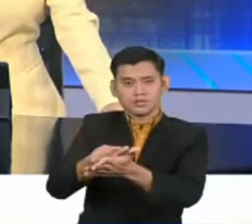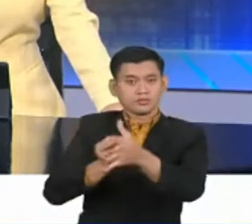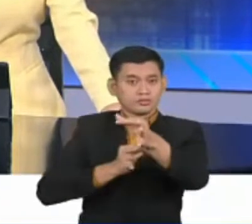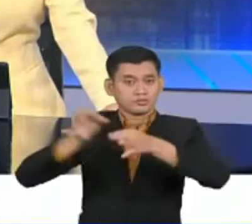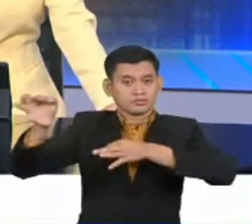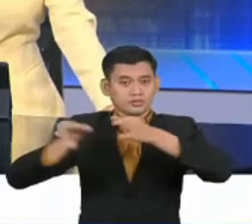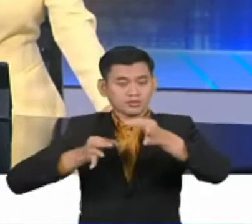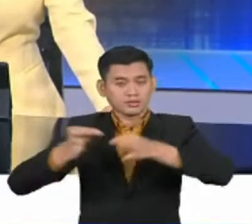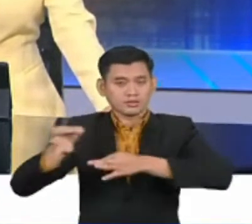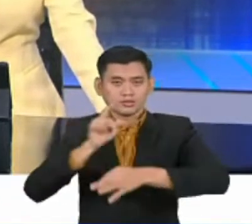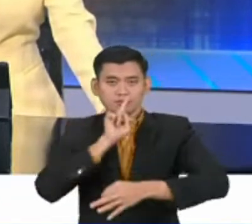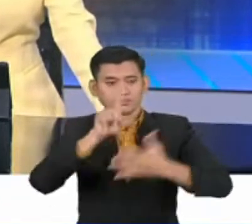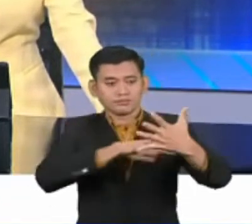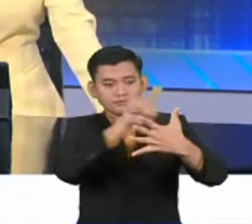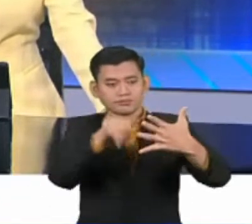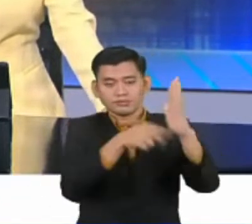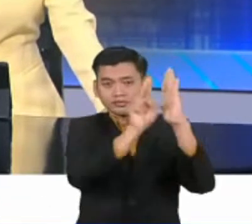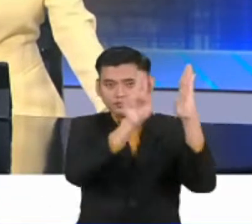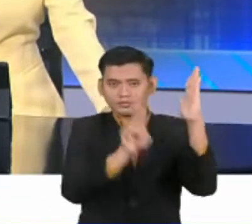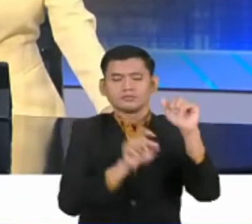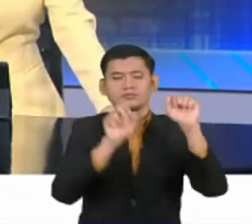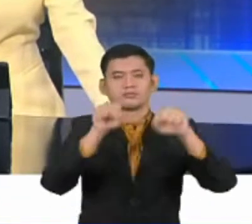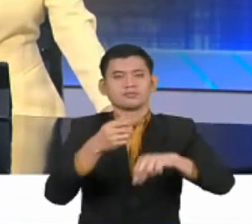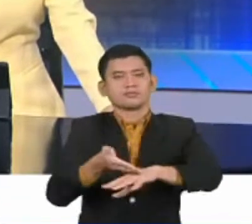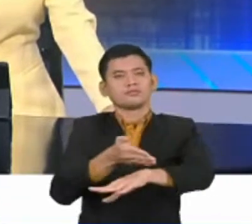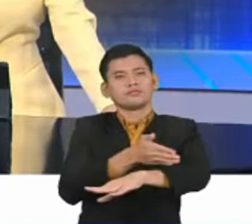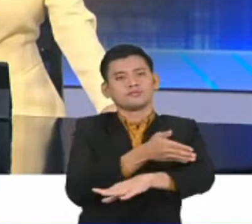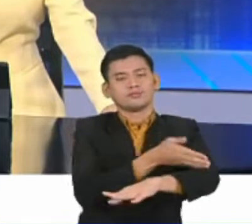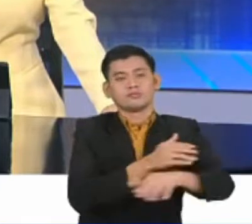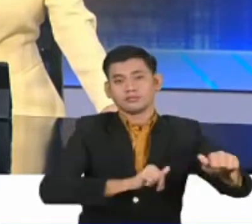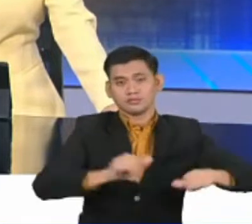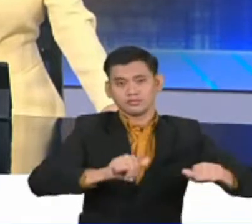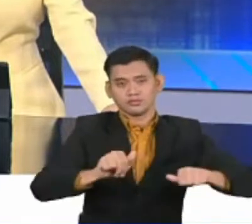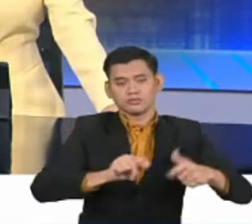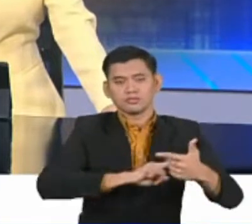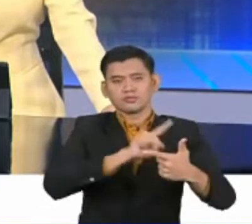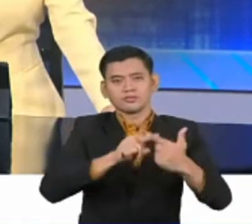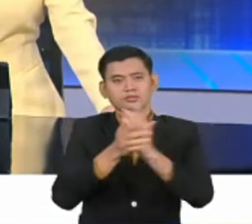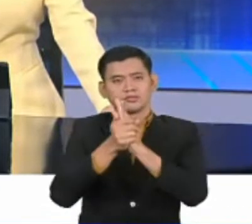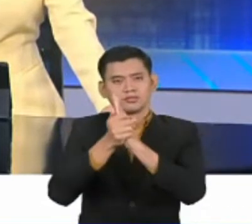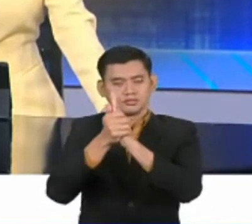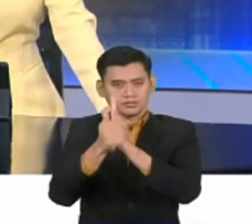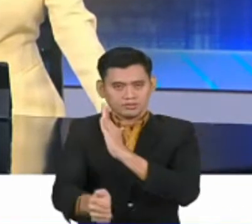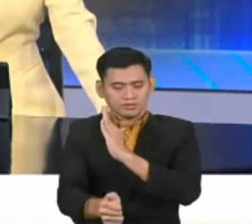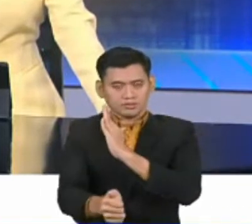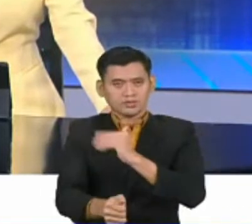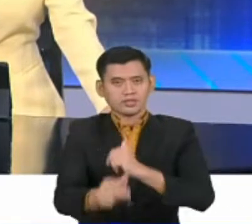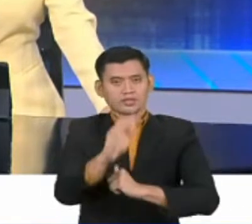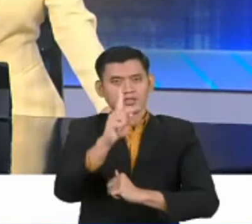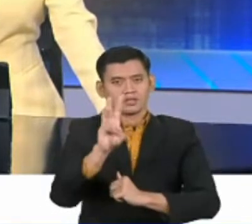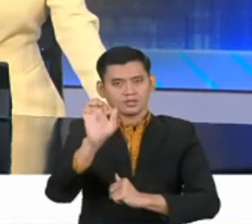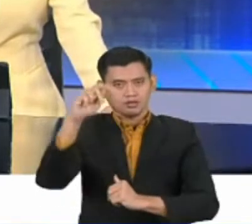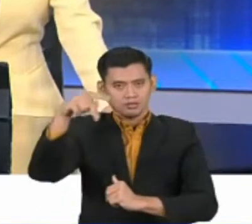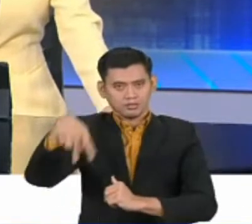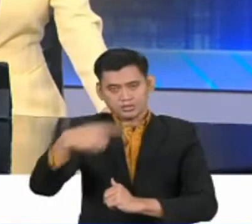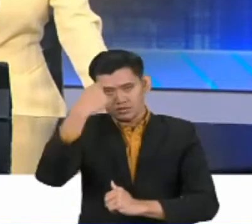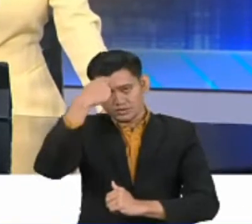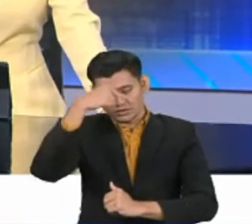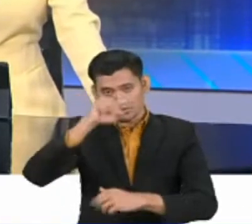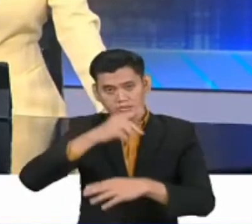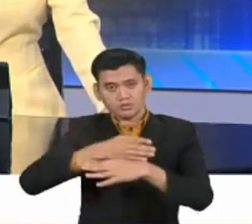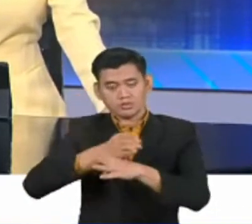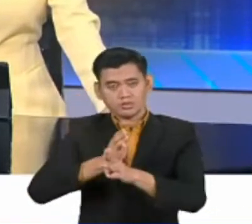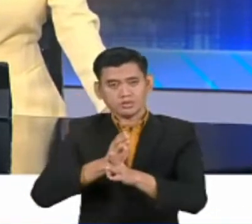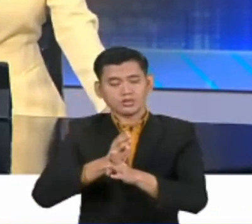berkata, inisiatif tersebut dapat meningkatkan produktiviti dan kecekapan KWAP dalam membentuk ekosistem